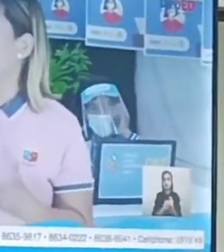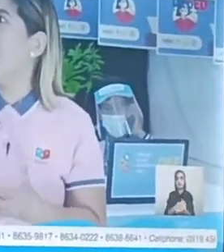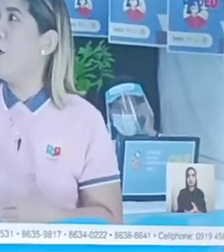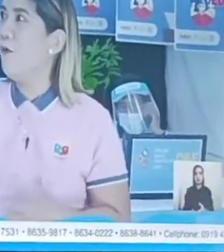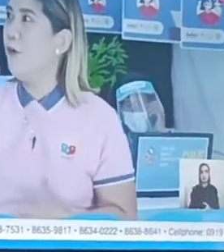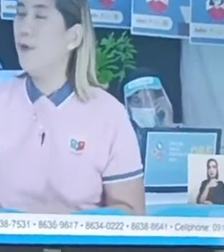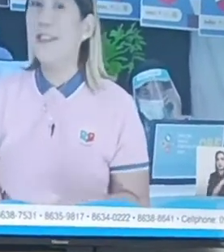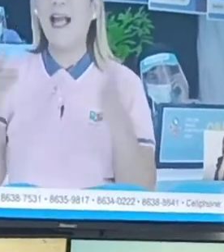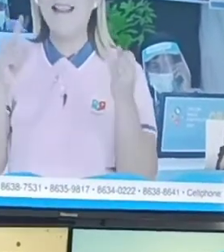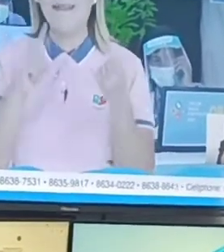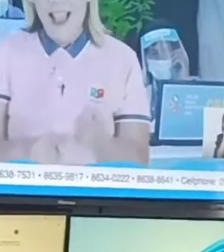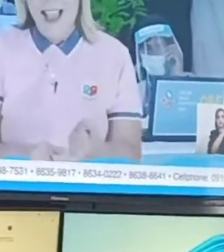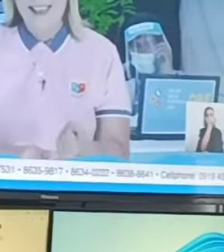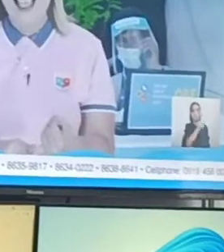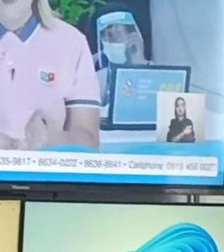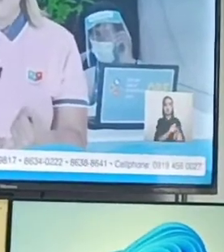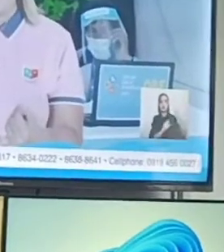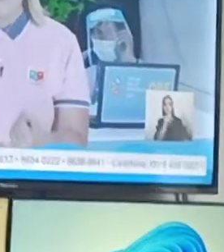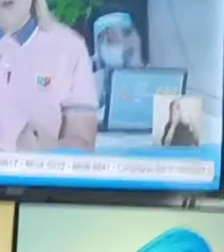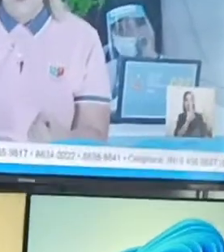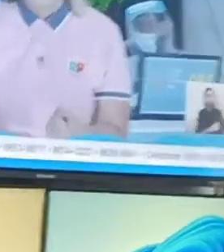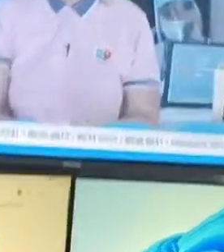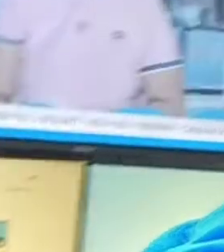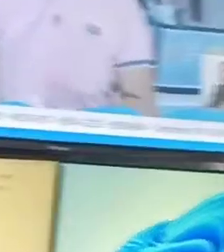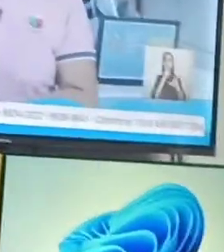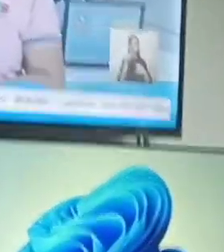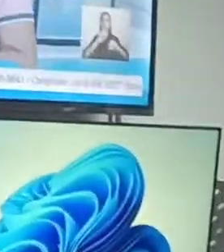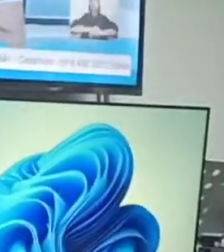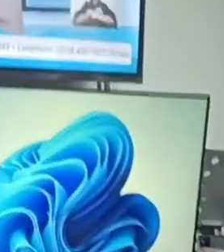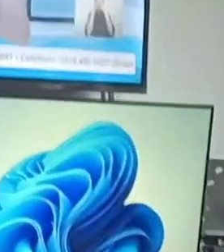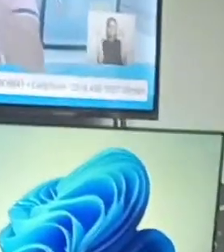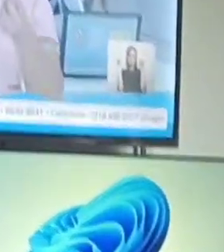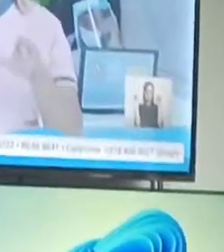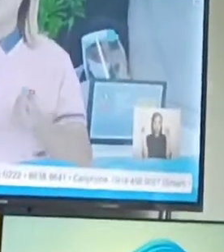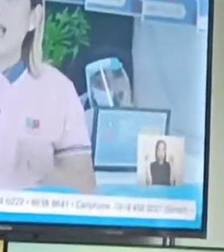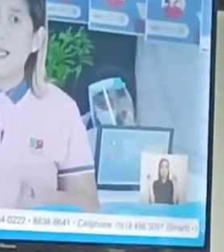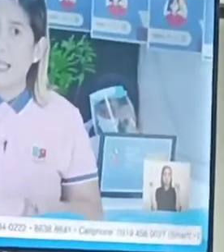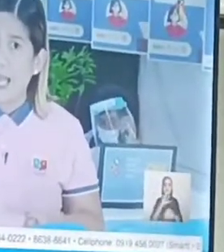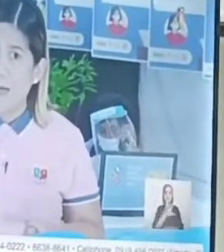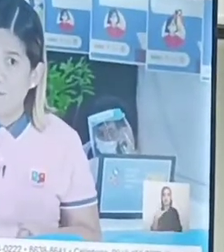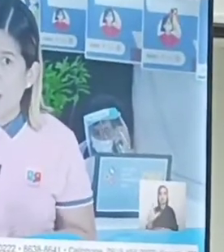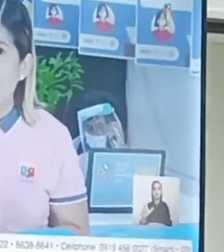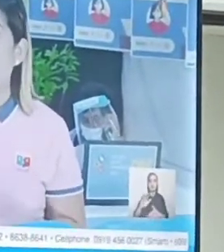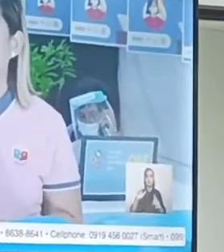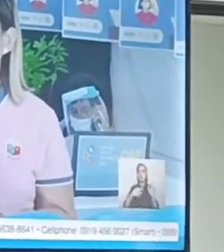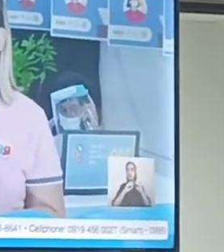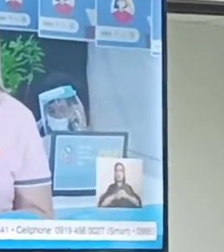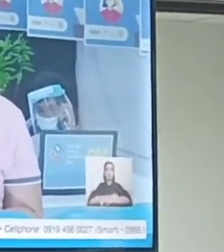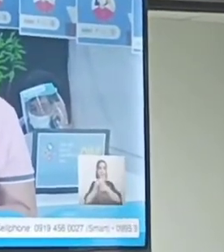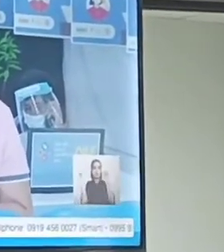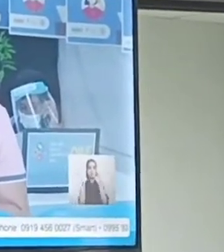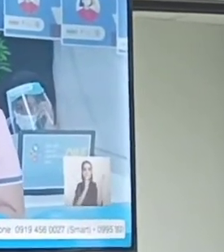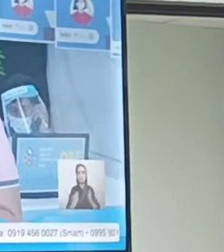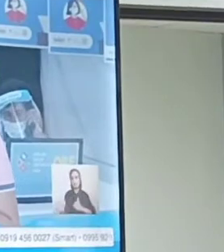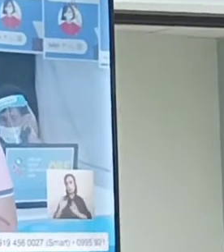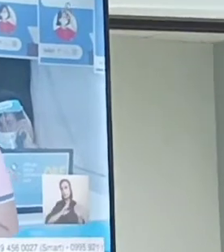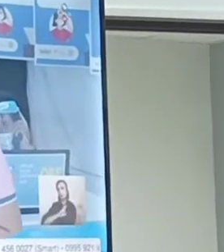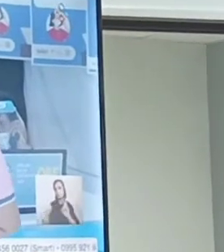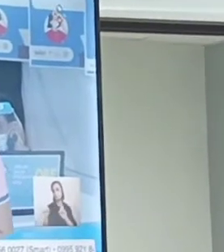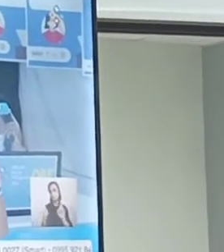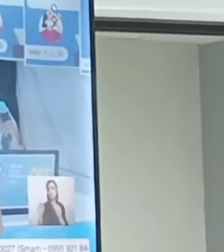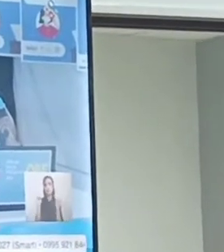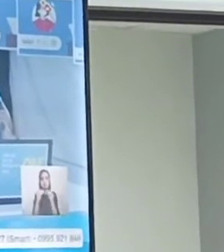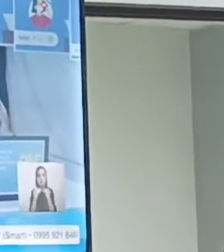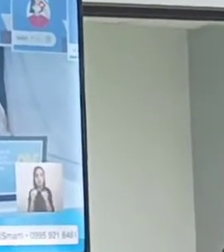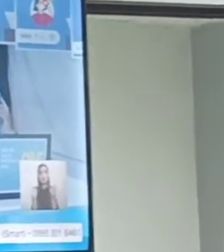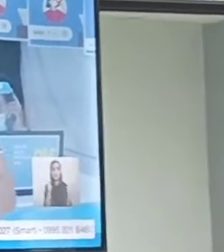Caloocan lang sa Sakalam. And sobra po, kanina po nung ipinapakilala po sa atin ang aming mga ASDS, PSDS, sobrang